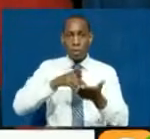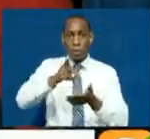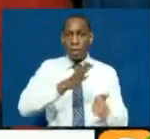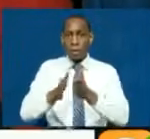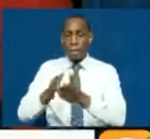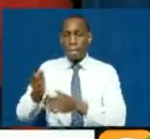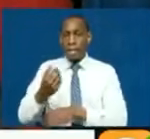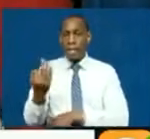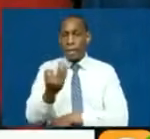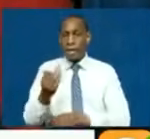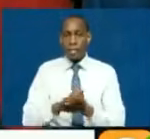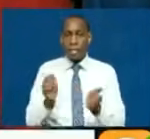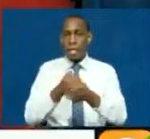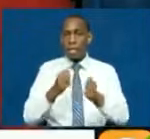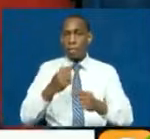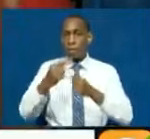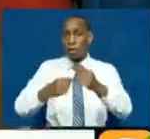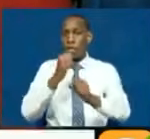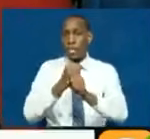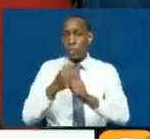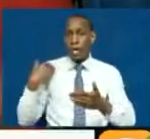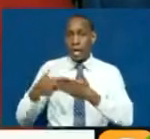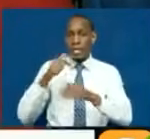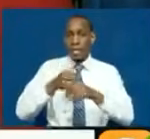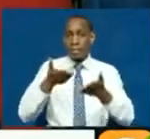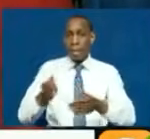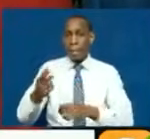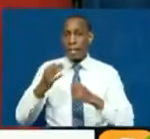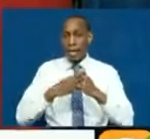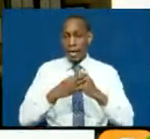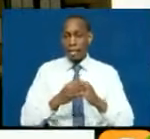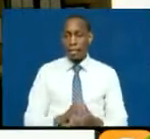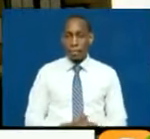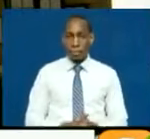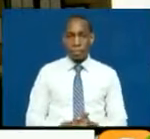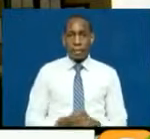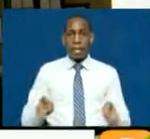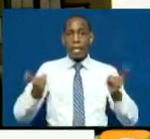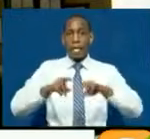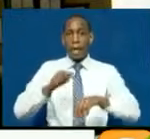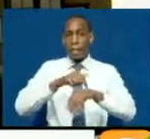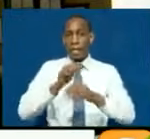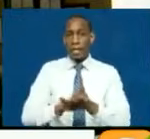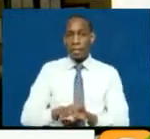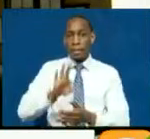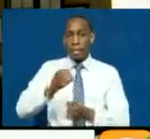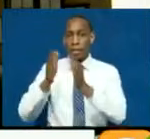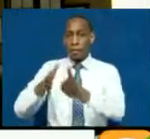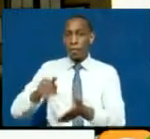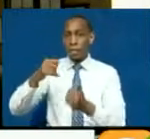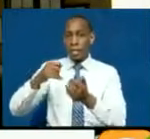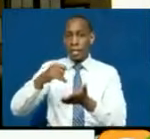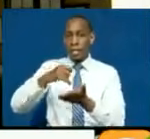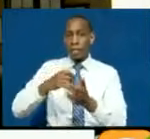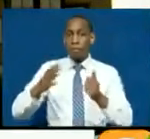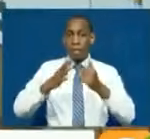procurement plans in March? They could not be able to move until now in August. Hayo ya kijiri, maafisa watatu kati ya tisa wa